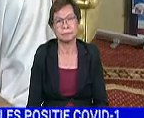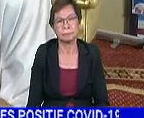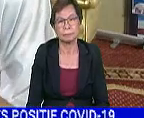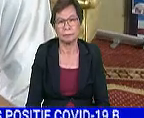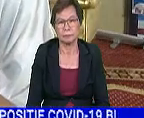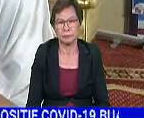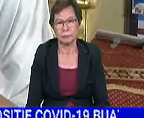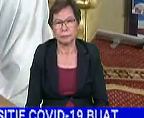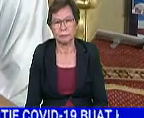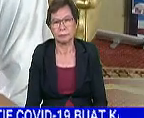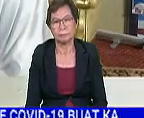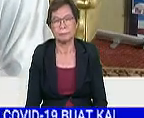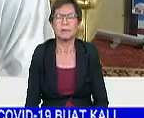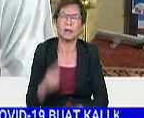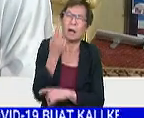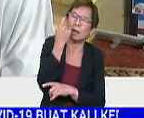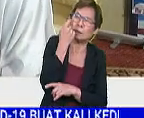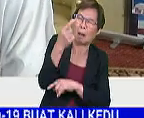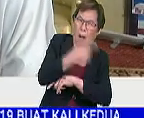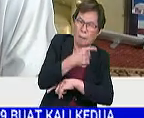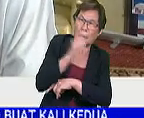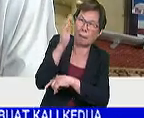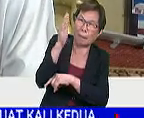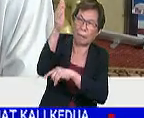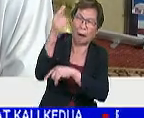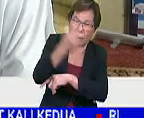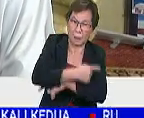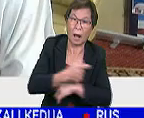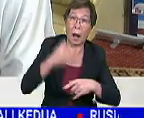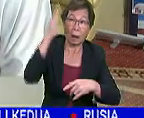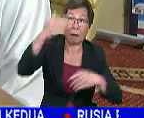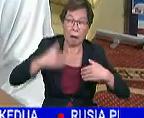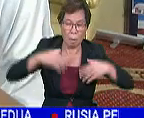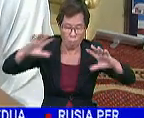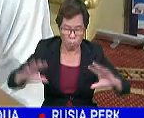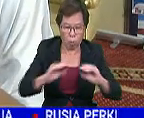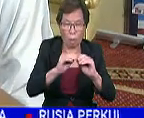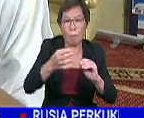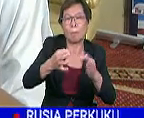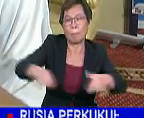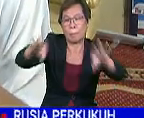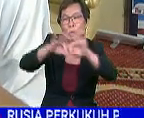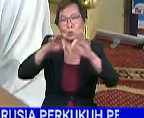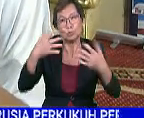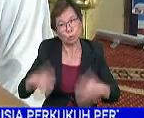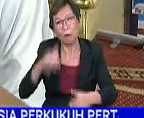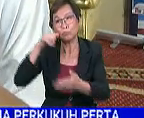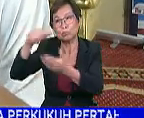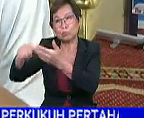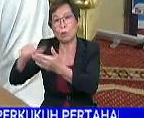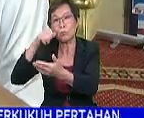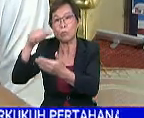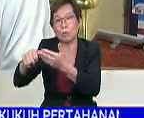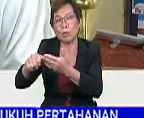lalu dalam beberapa hari lagi kita akan ada satu mesyuarat penting sebab ada sudah pkeliling daripada